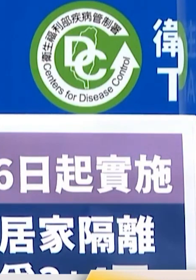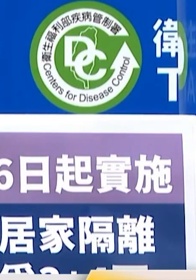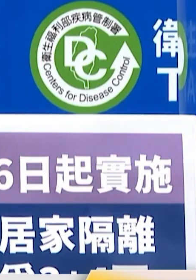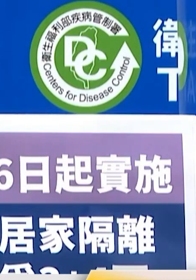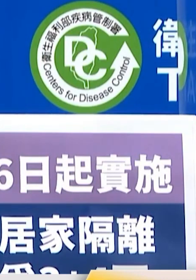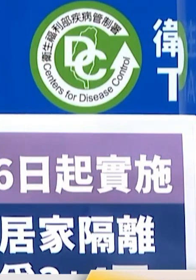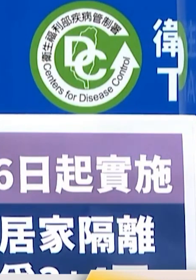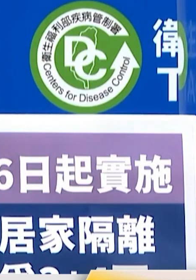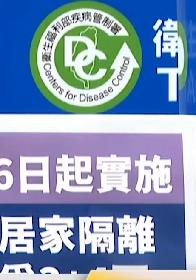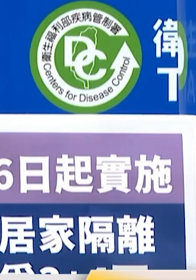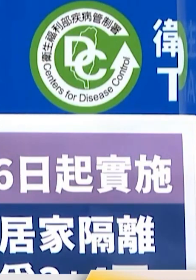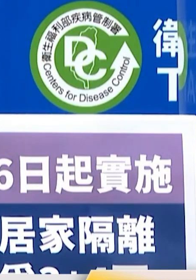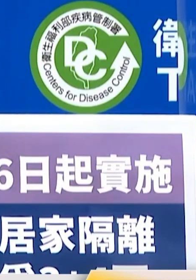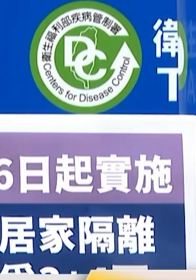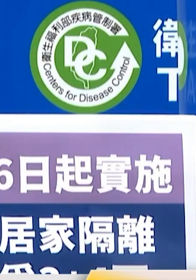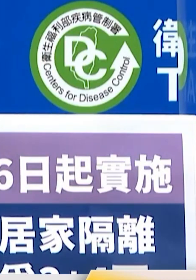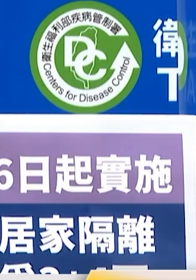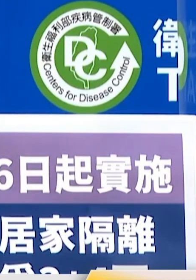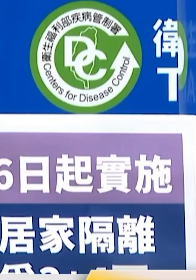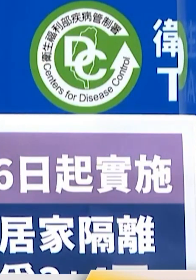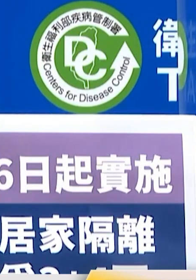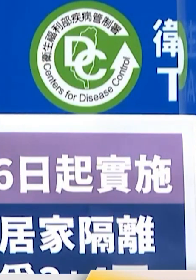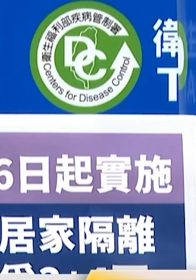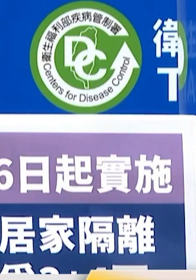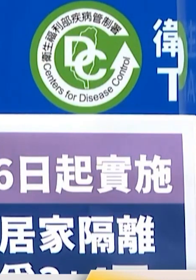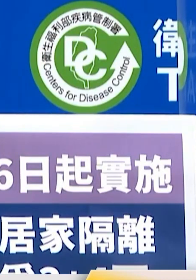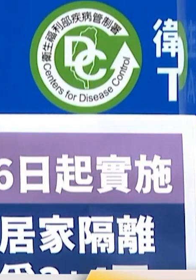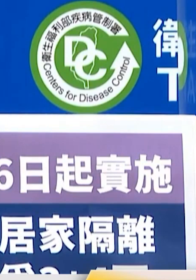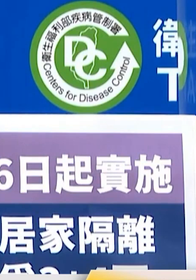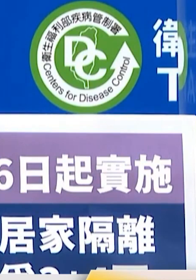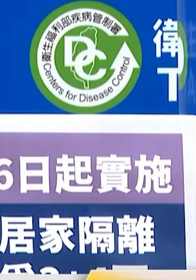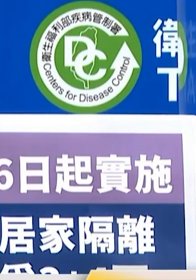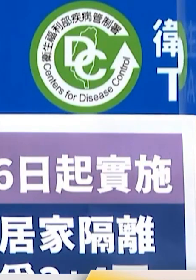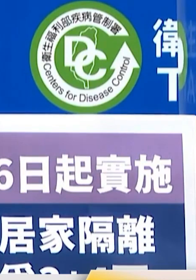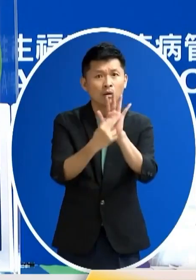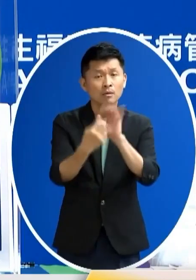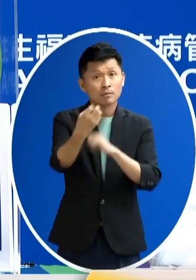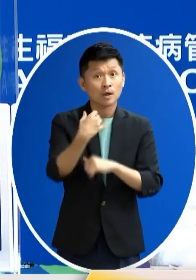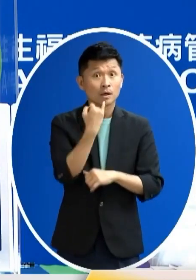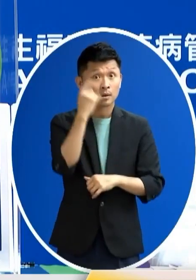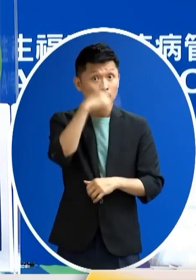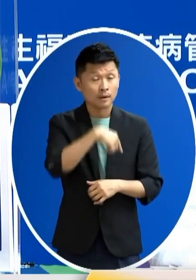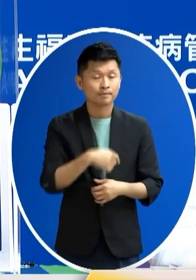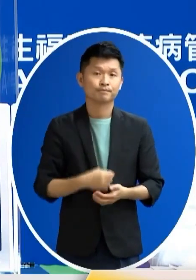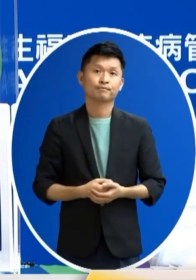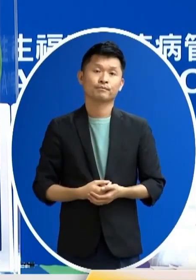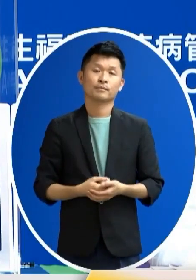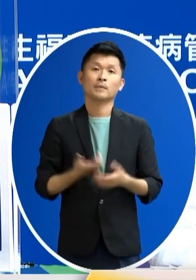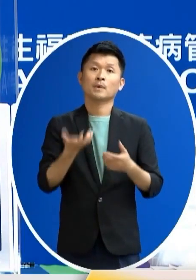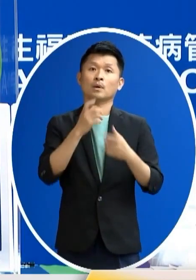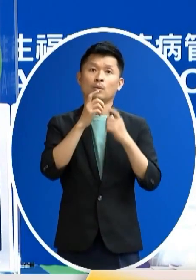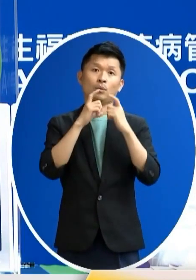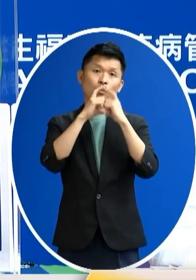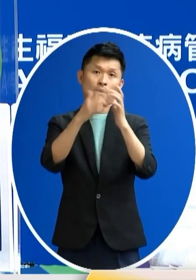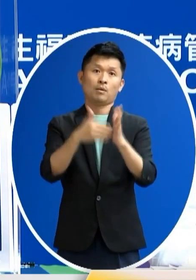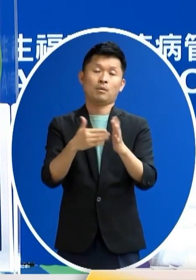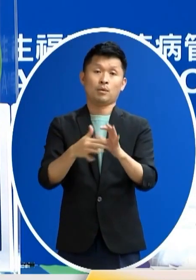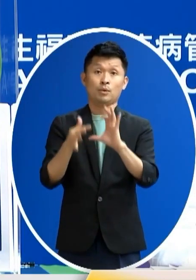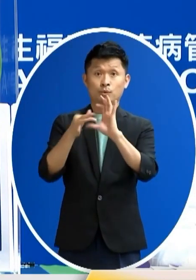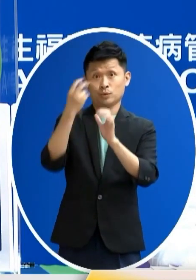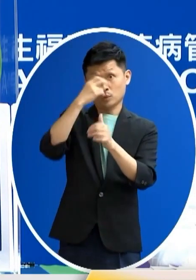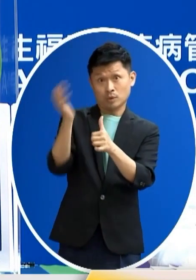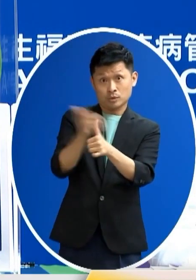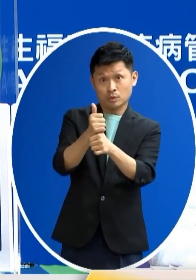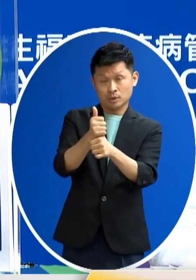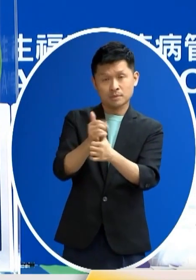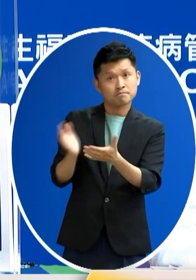部长啊，大家关心的是周玉蔻凭什么有医生到家 PCR 呢？ 这我刚才讲，就是由区管中心认为有